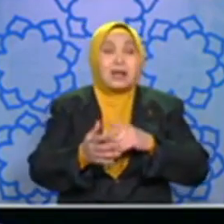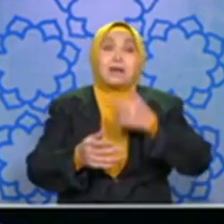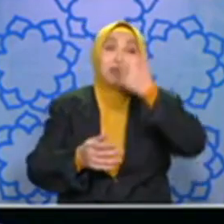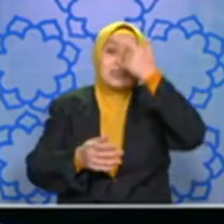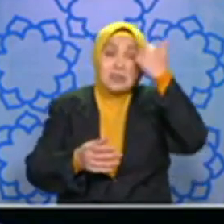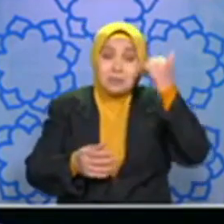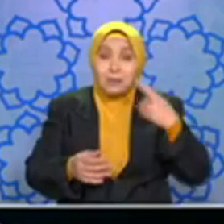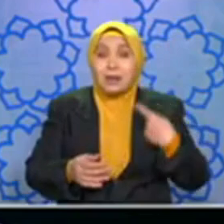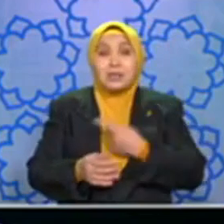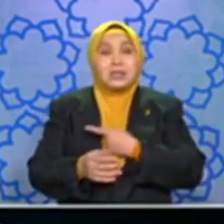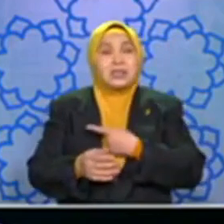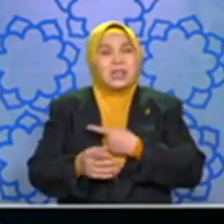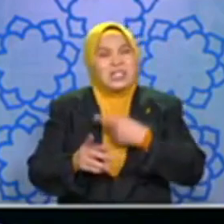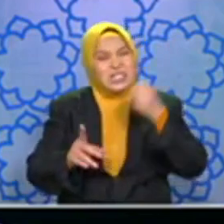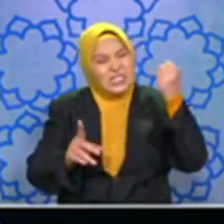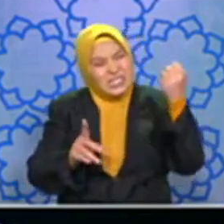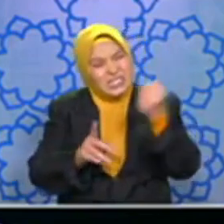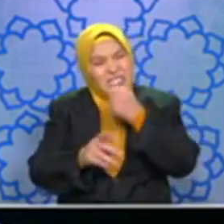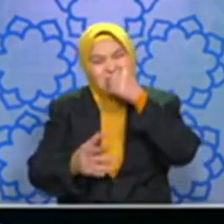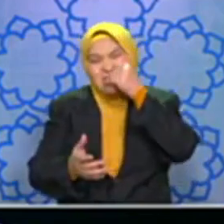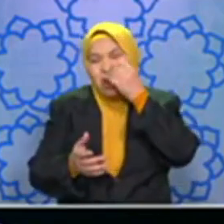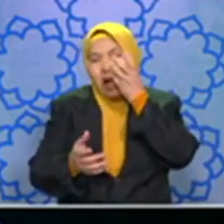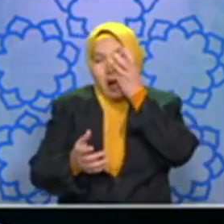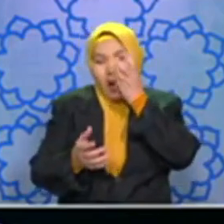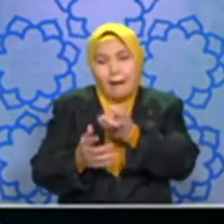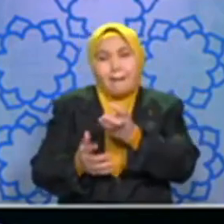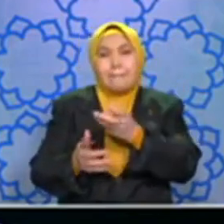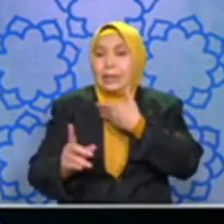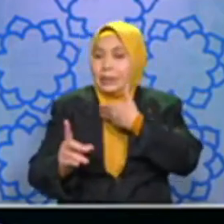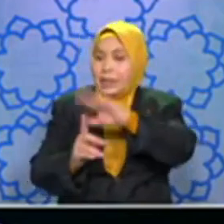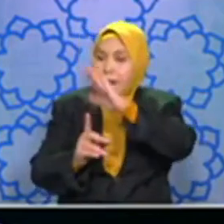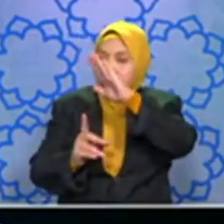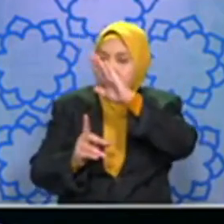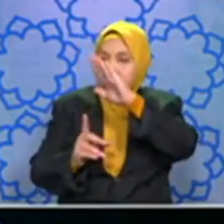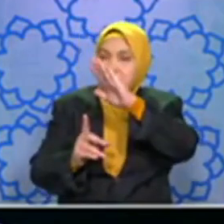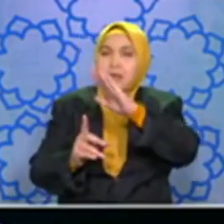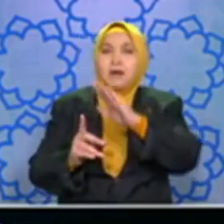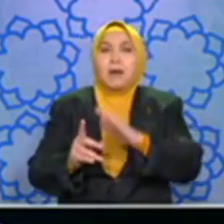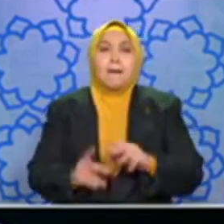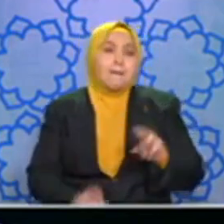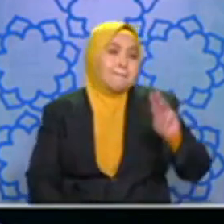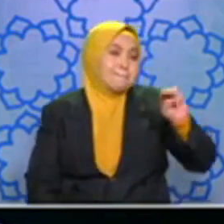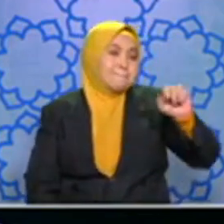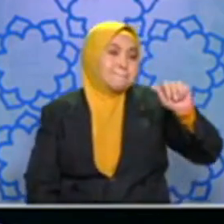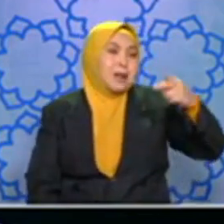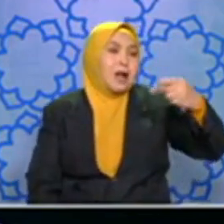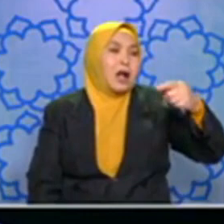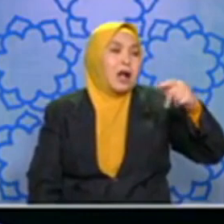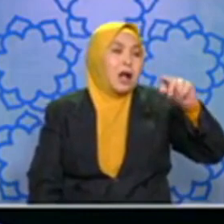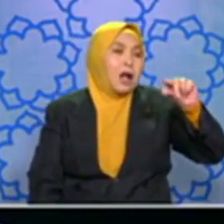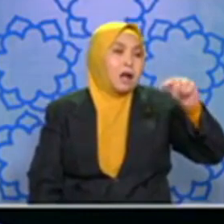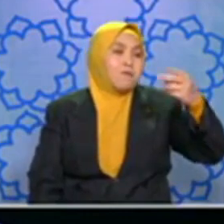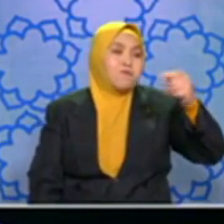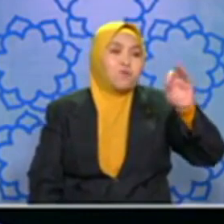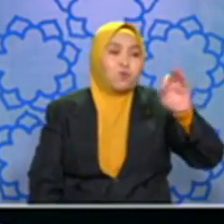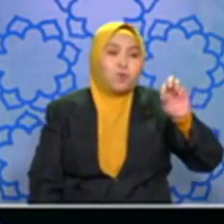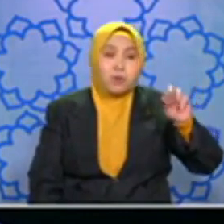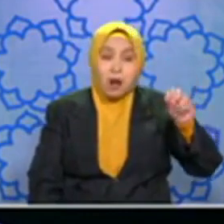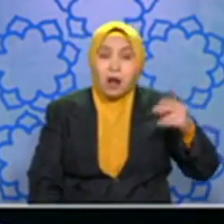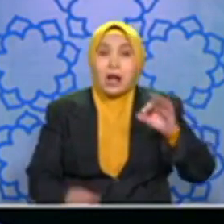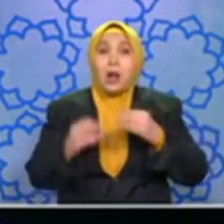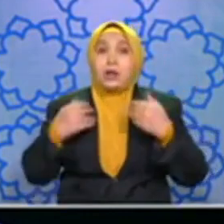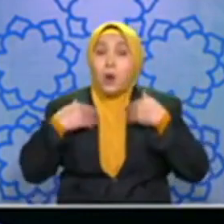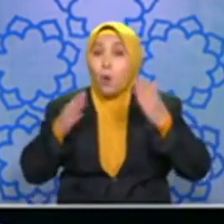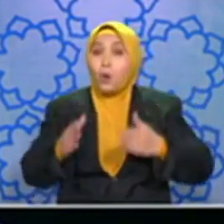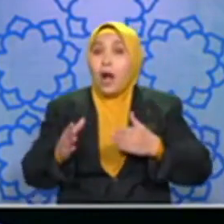kita tercela dan juga terusir. Ya, istilah madhura kita telah jumpa. Kita pergi ke kedai, kalau ada orang